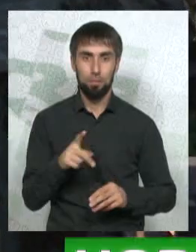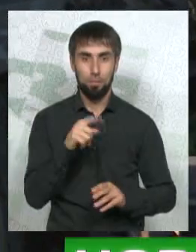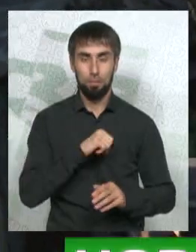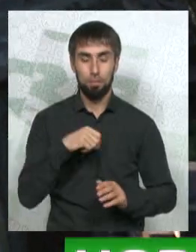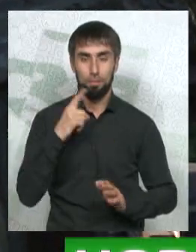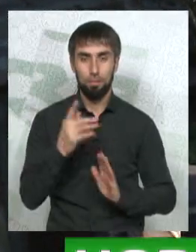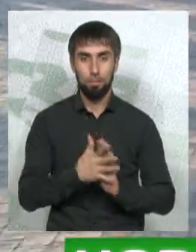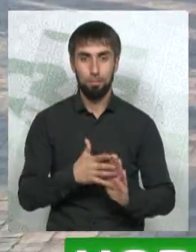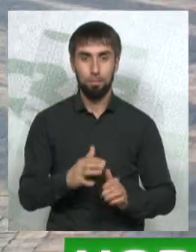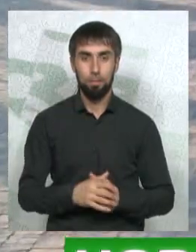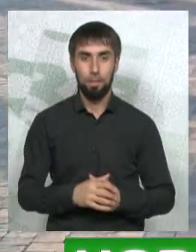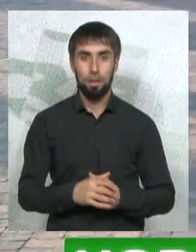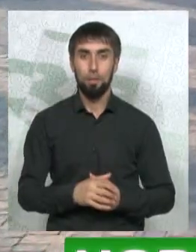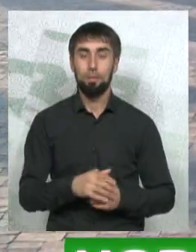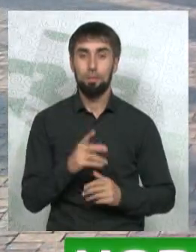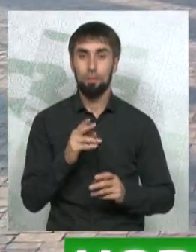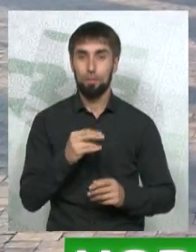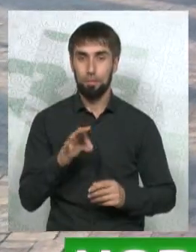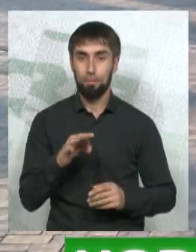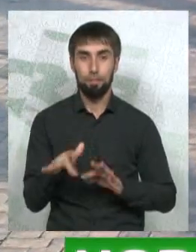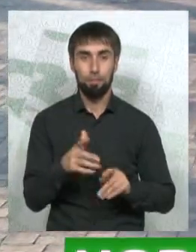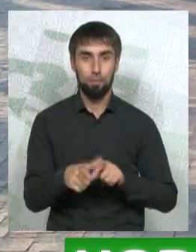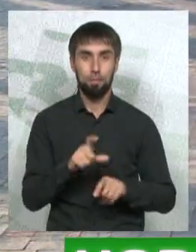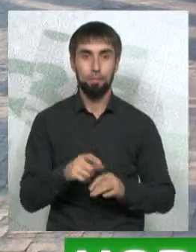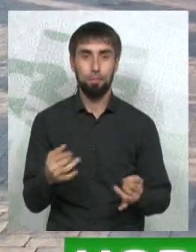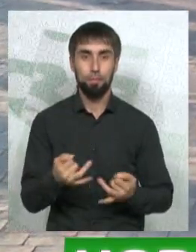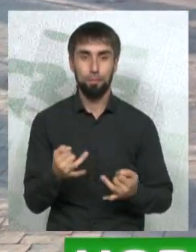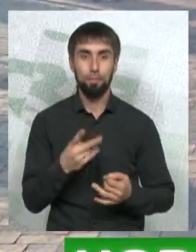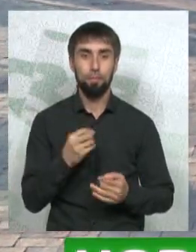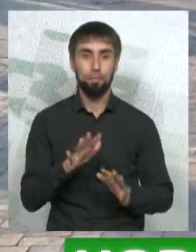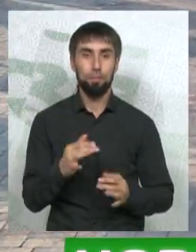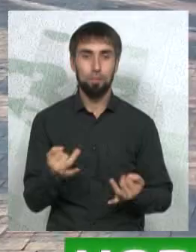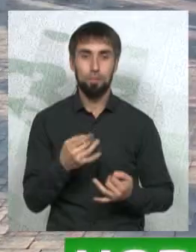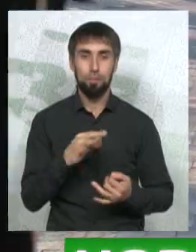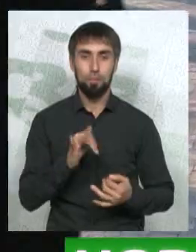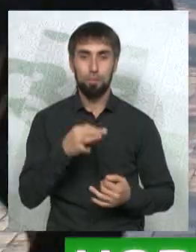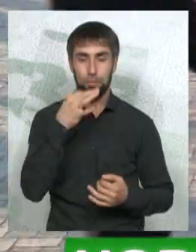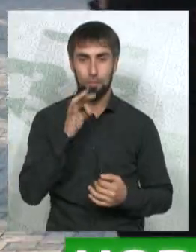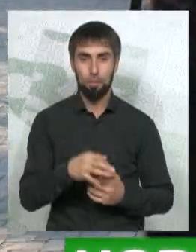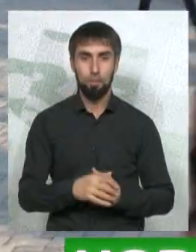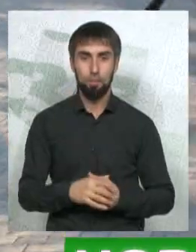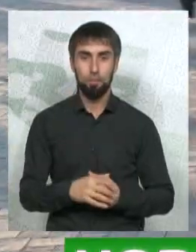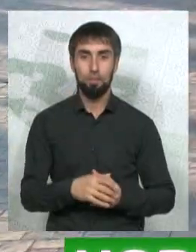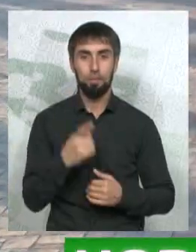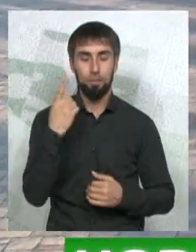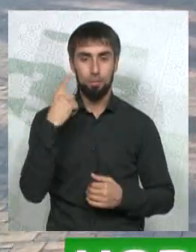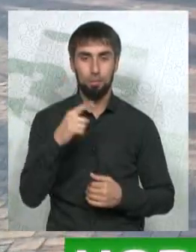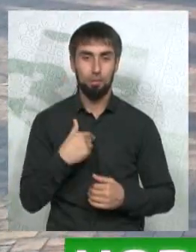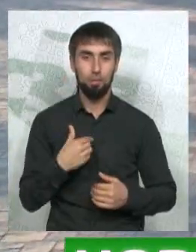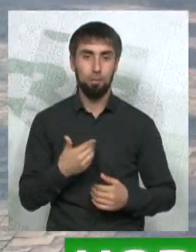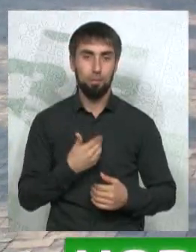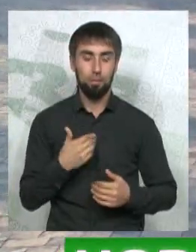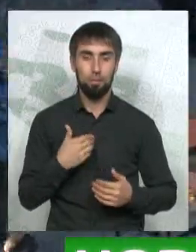понимаете. Конечно, мероприятие очень интересное, и не только интересное, но и вкусное. Организаторам я